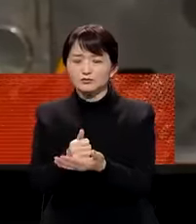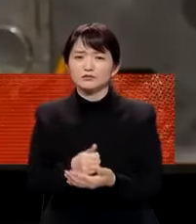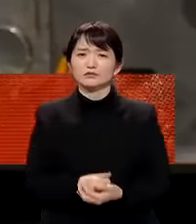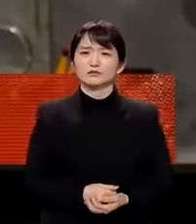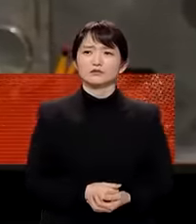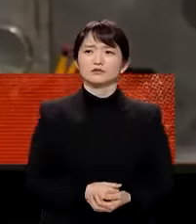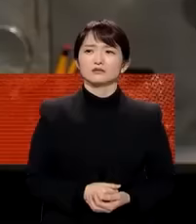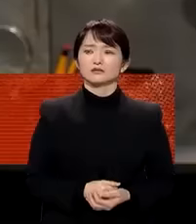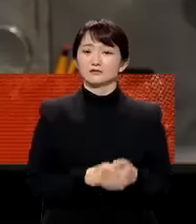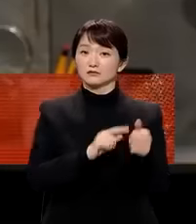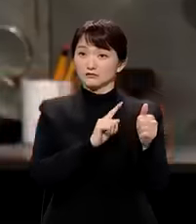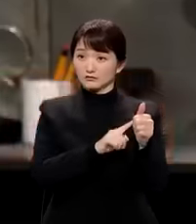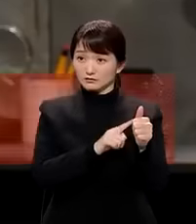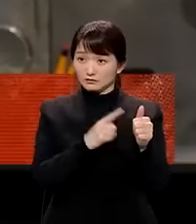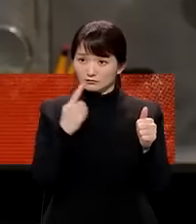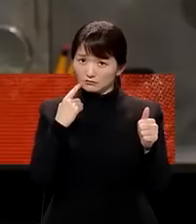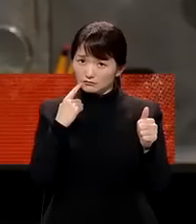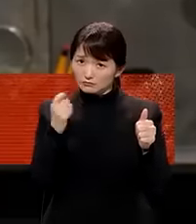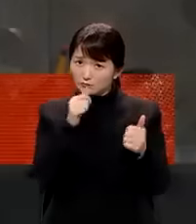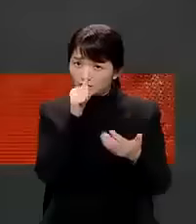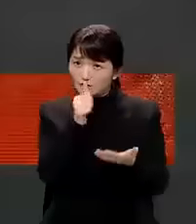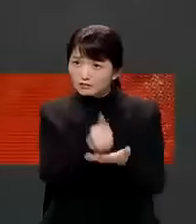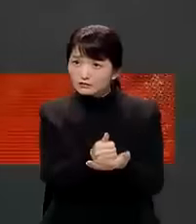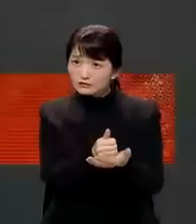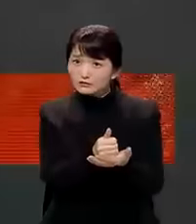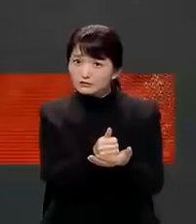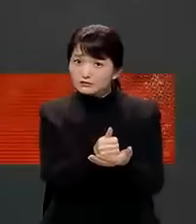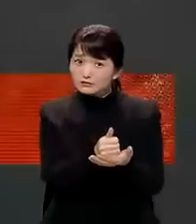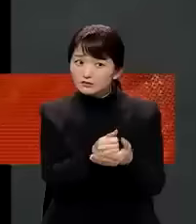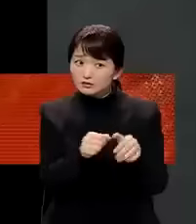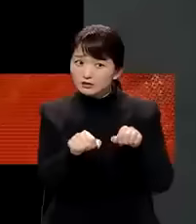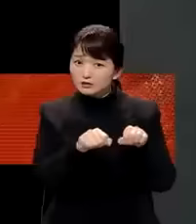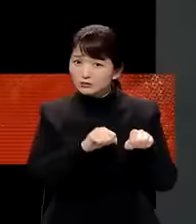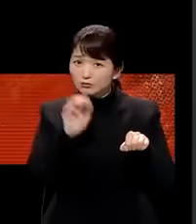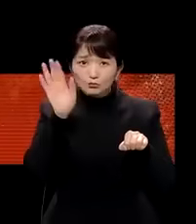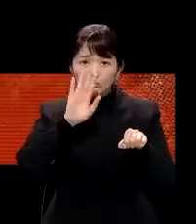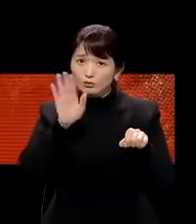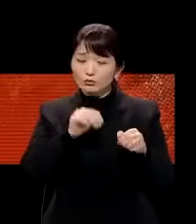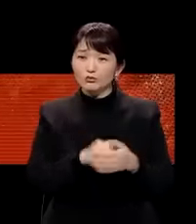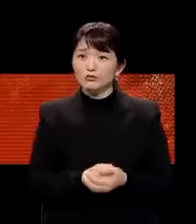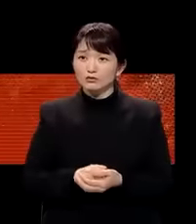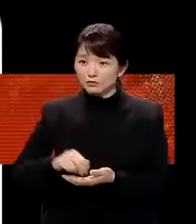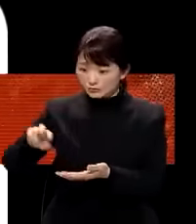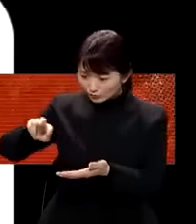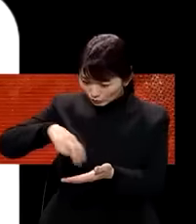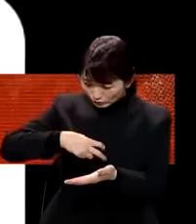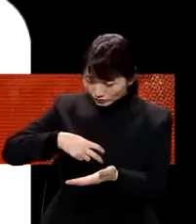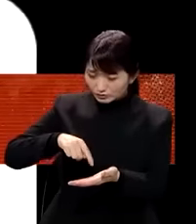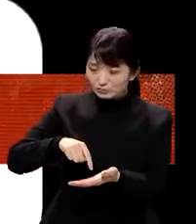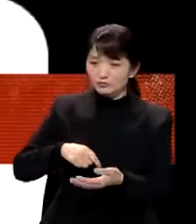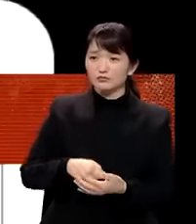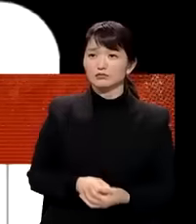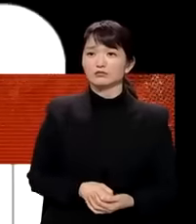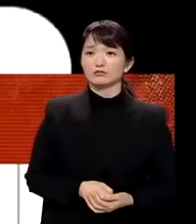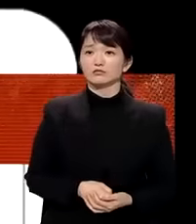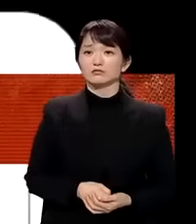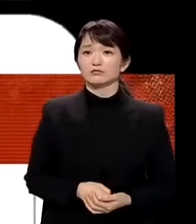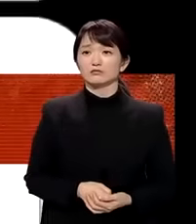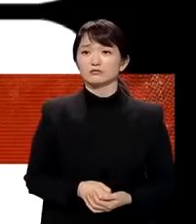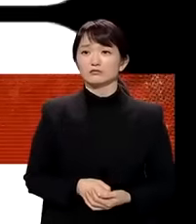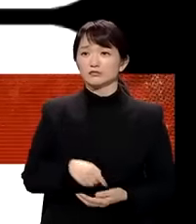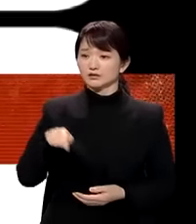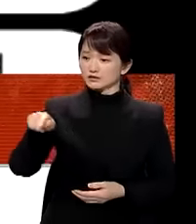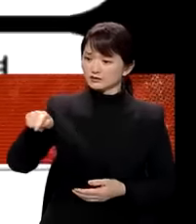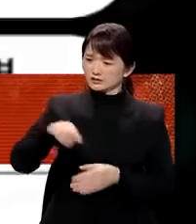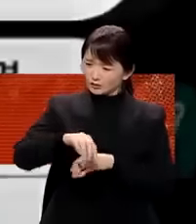지금 협박죄에 해당할 만한 행동을 하지 재보장 하지 않았거든요 근데 그저 문자를 보냈는데 전 오히려 저게